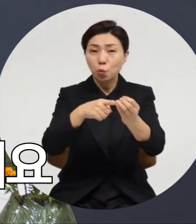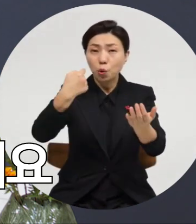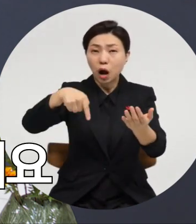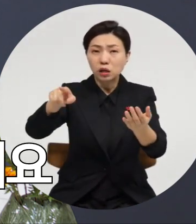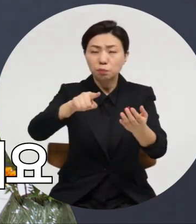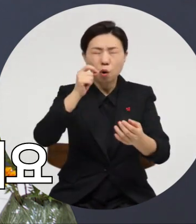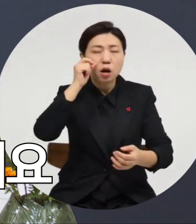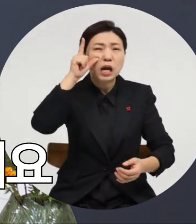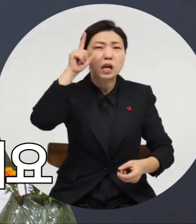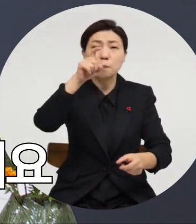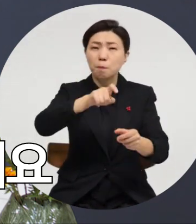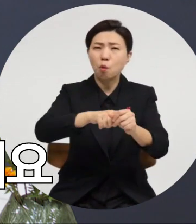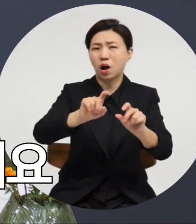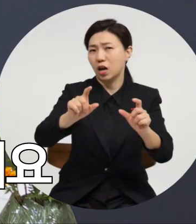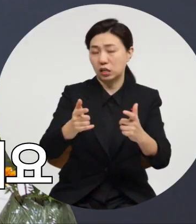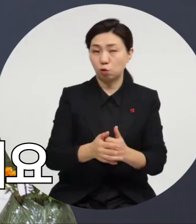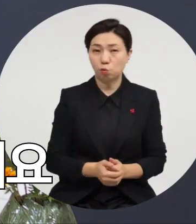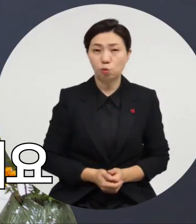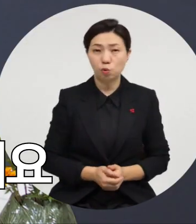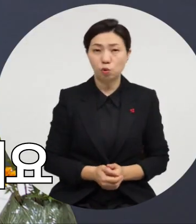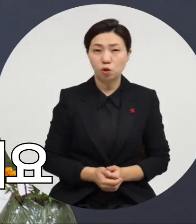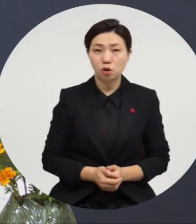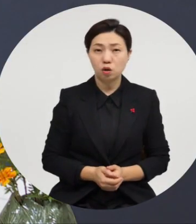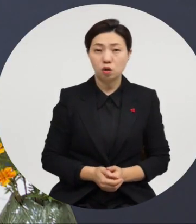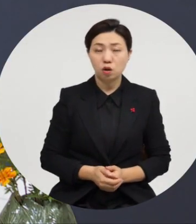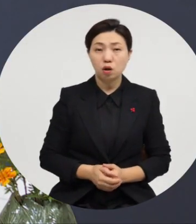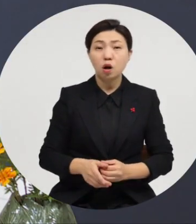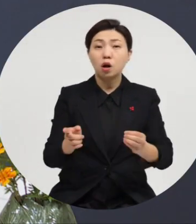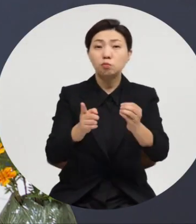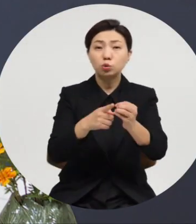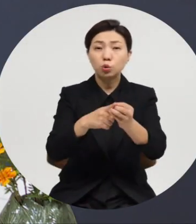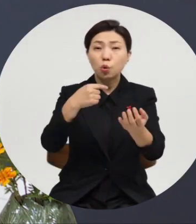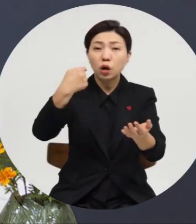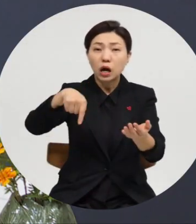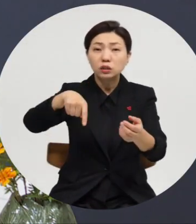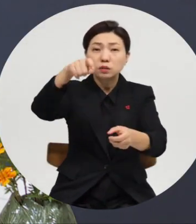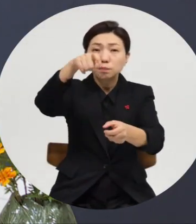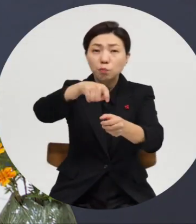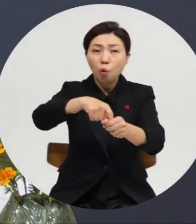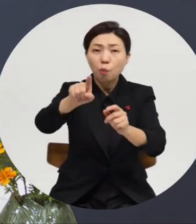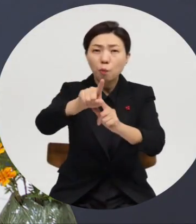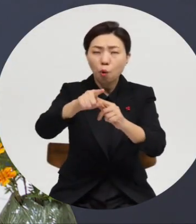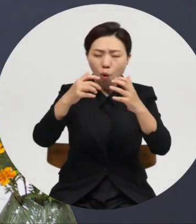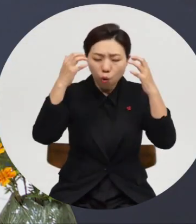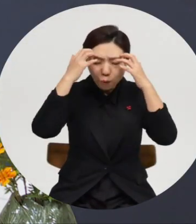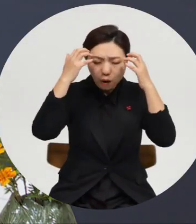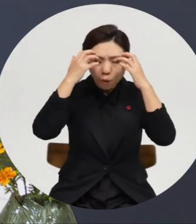가르침은 깨닫는다가 목적이 아니에요. 불교의 가르침은 괴로움이 없는